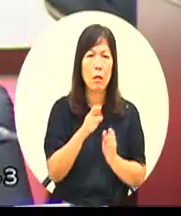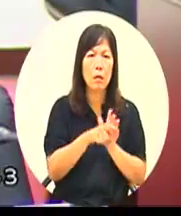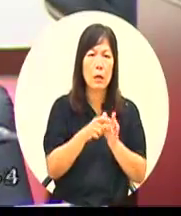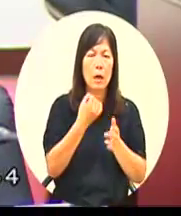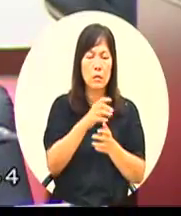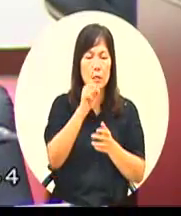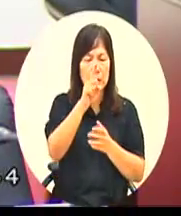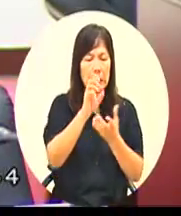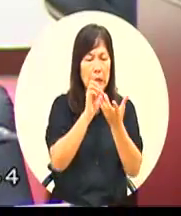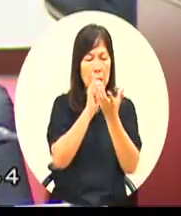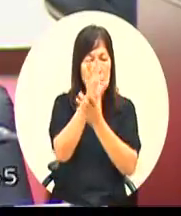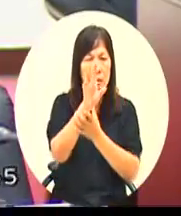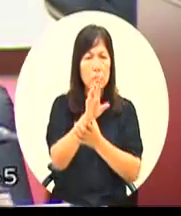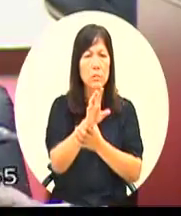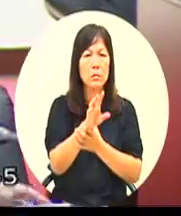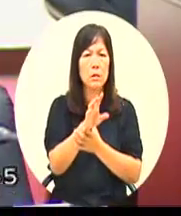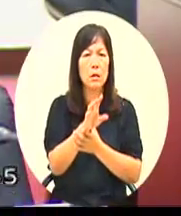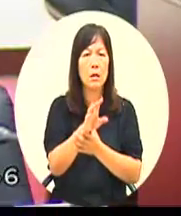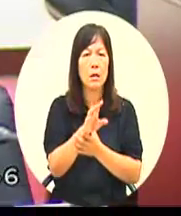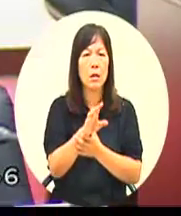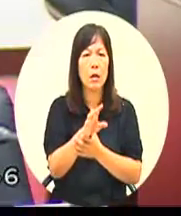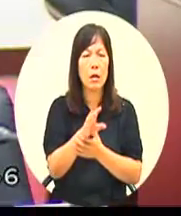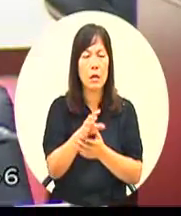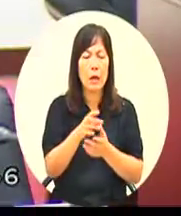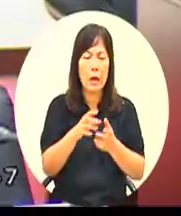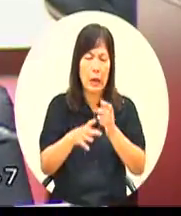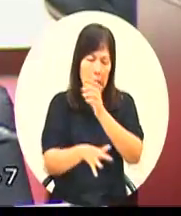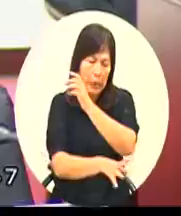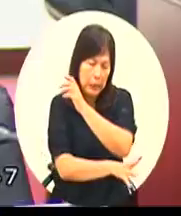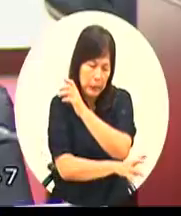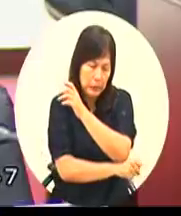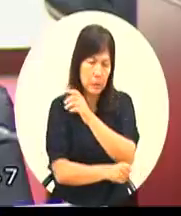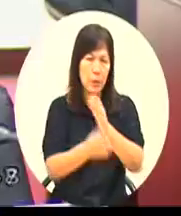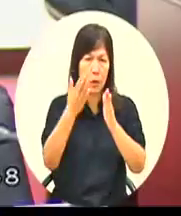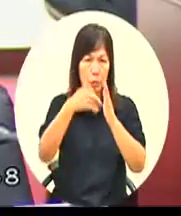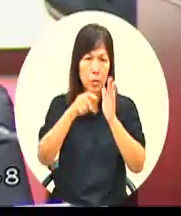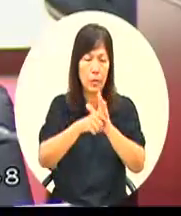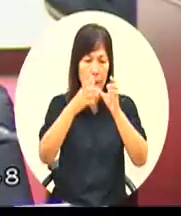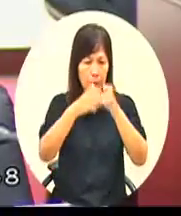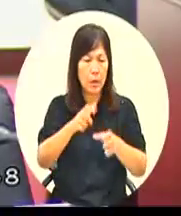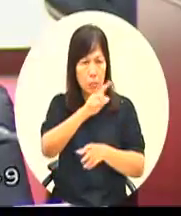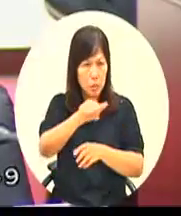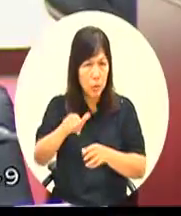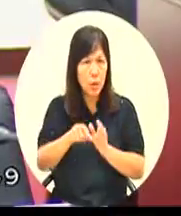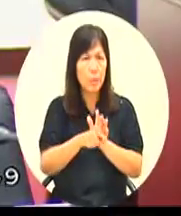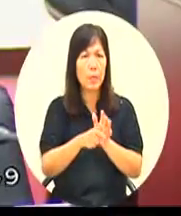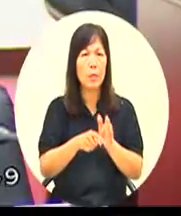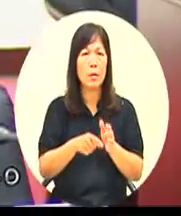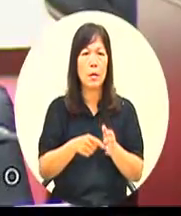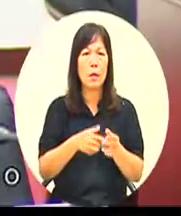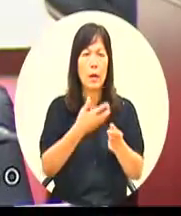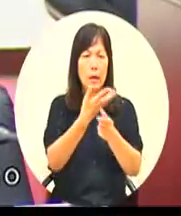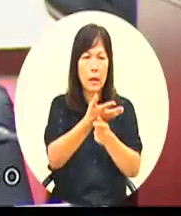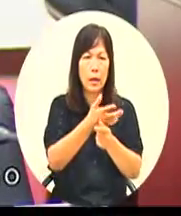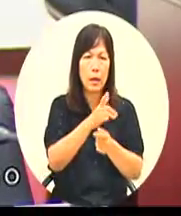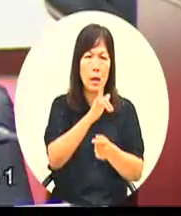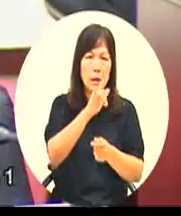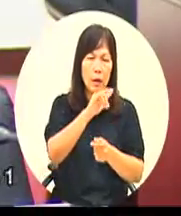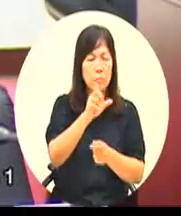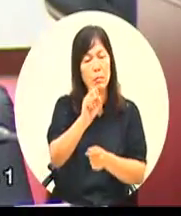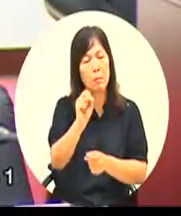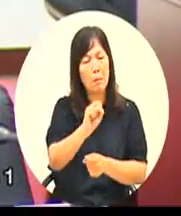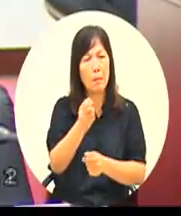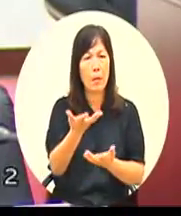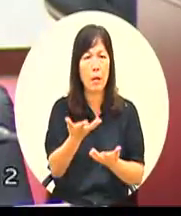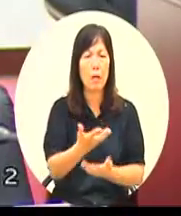摄影机，就是说最基本的一个学校的一个设备 都不能给小朋友一